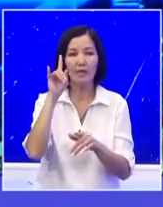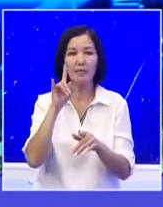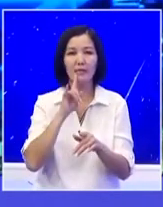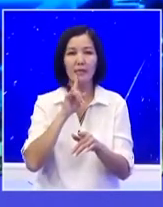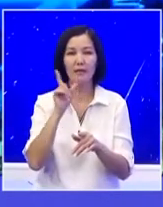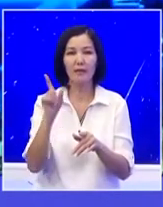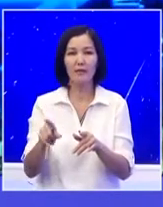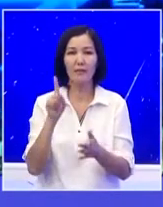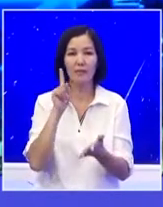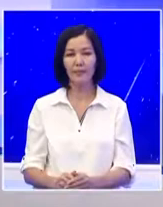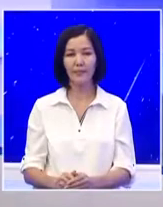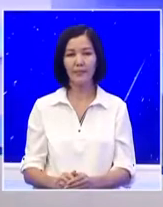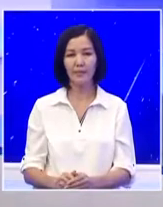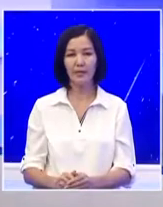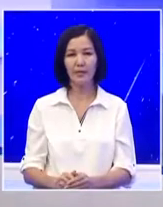деді президент.